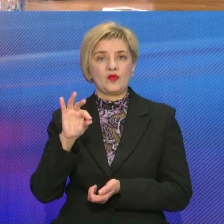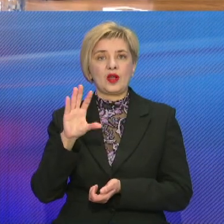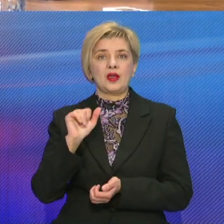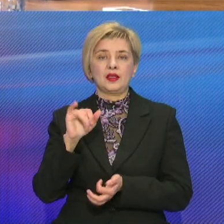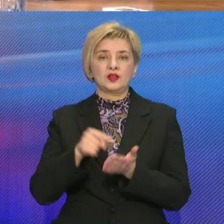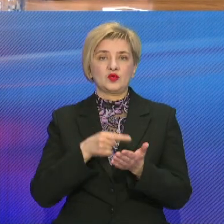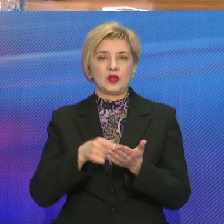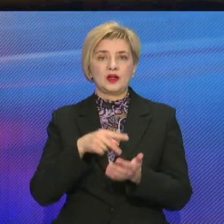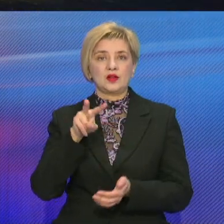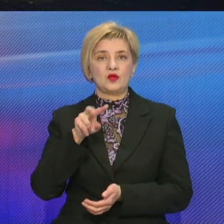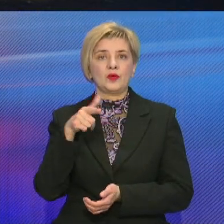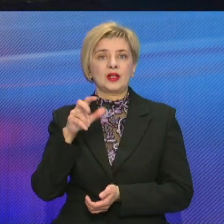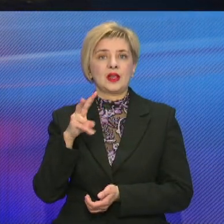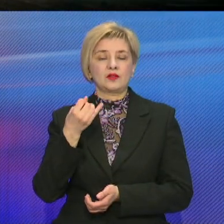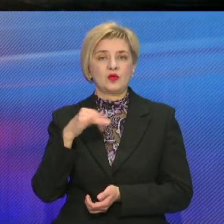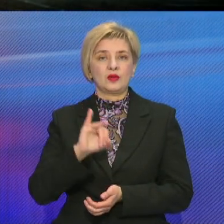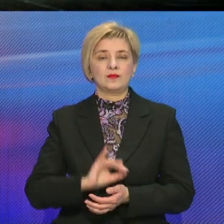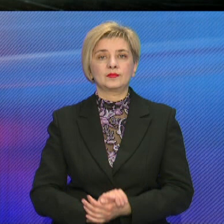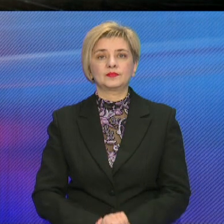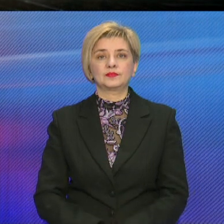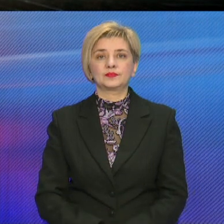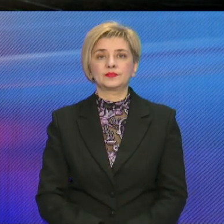Людмилы Гладкой.